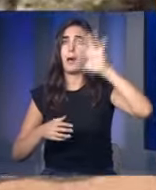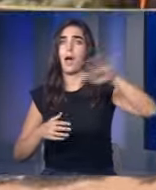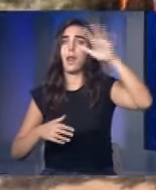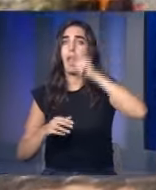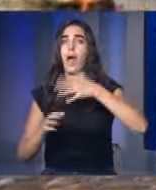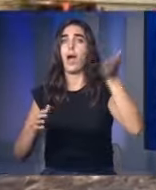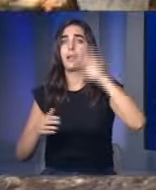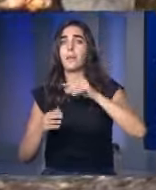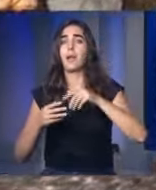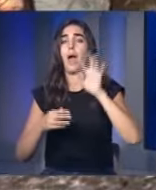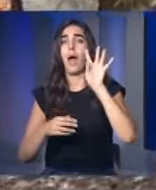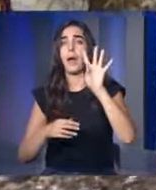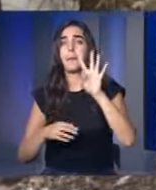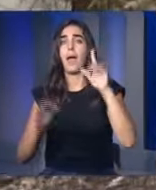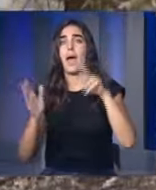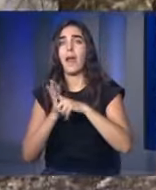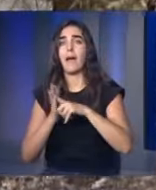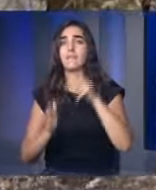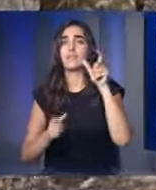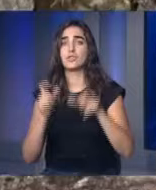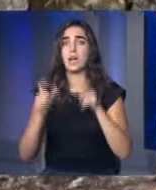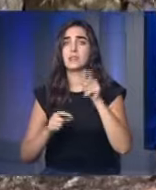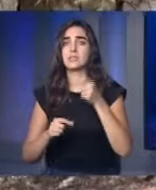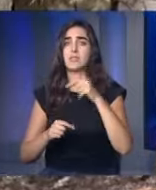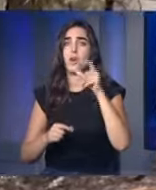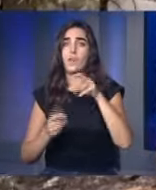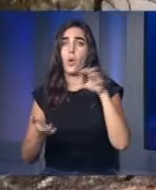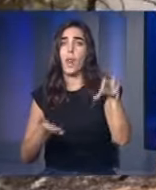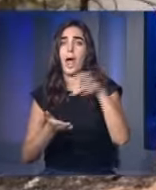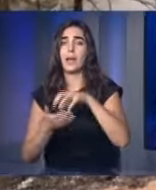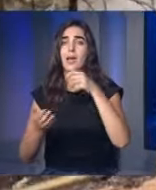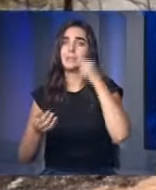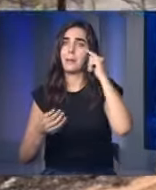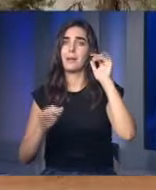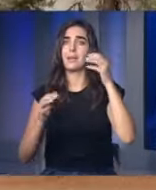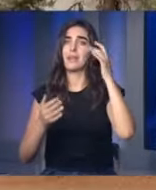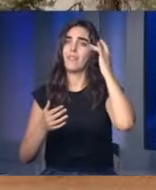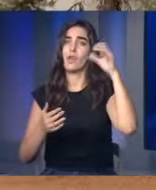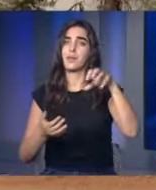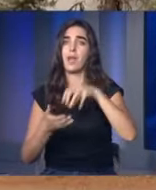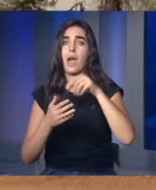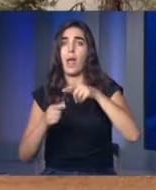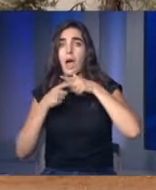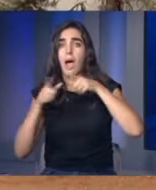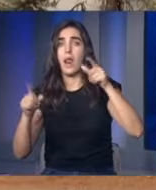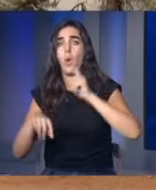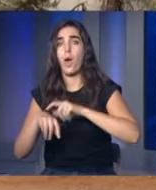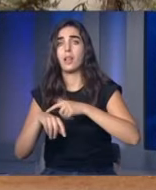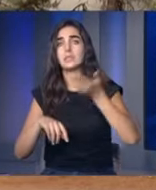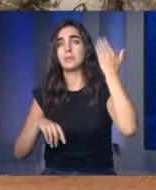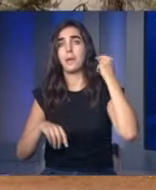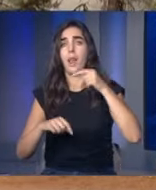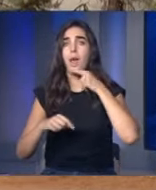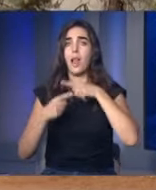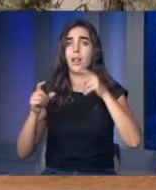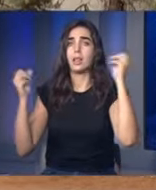حيث تم إجلاء أكثر من 4000 شخص. حاكم ولاية كاليفورنيا جيفن نيوزوم أعلن في وقت سابق